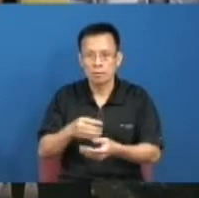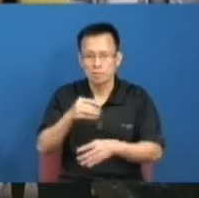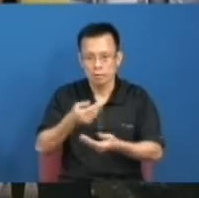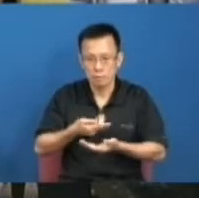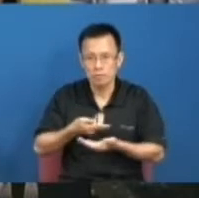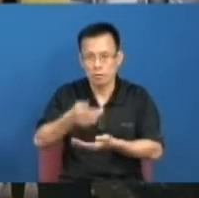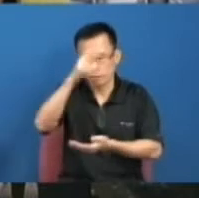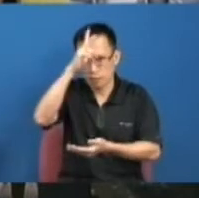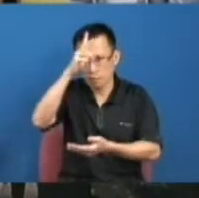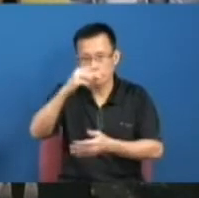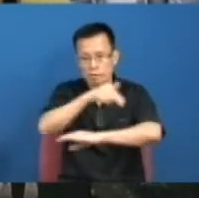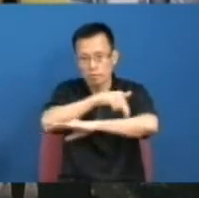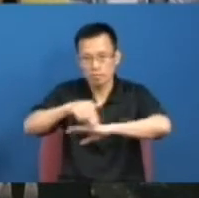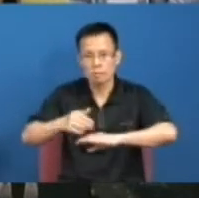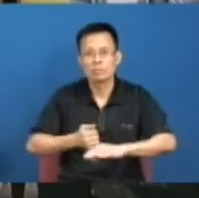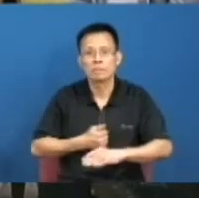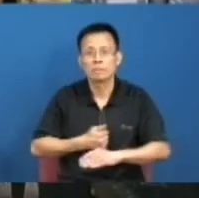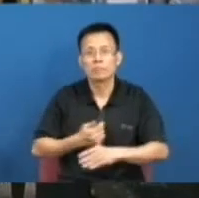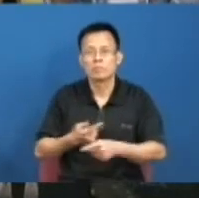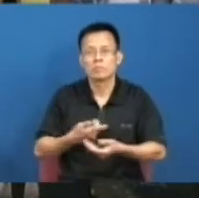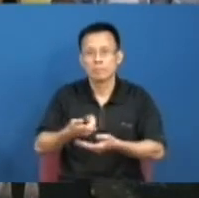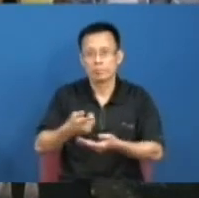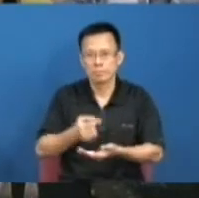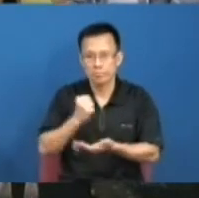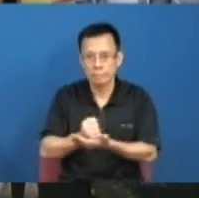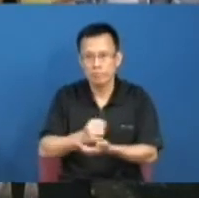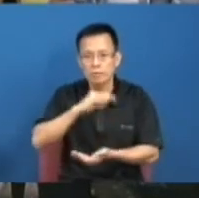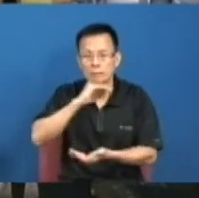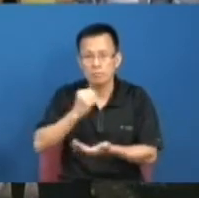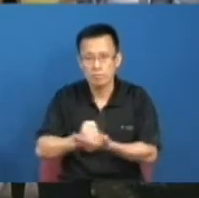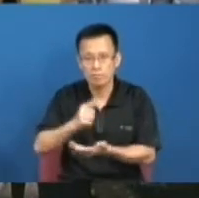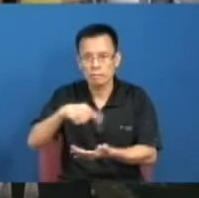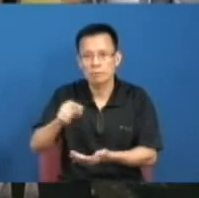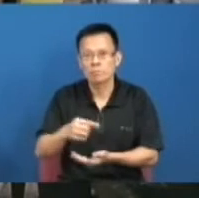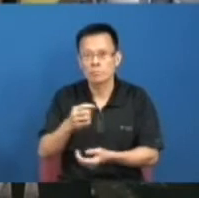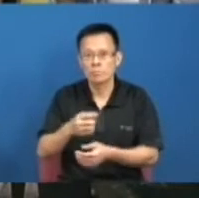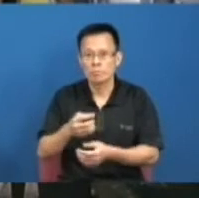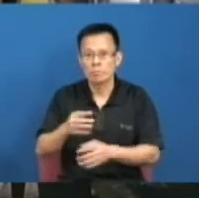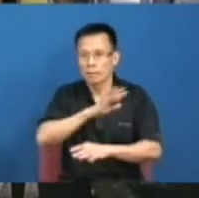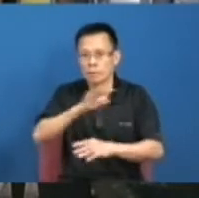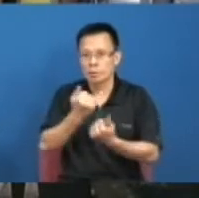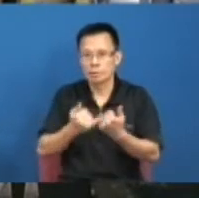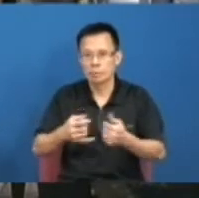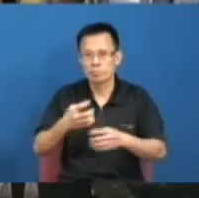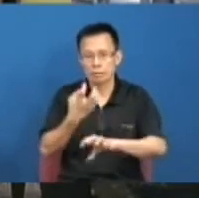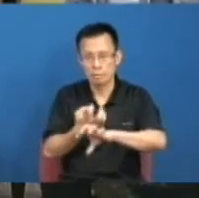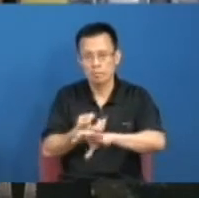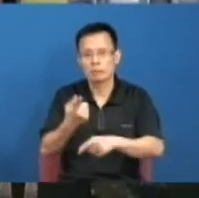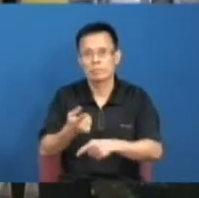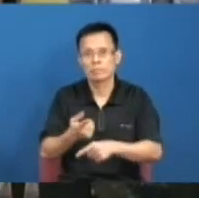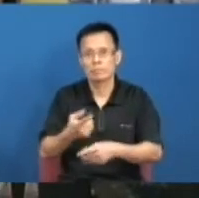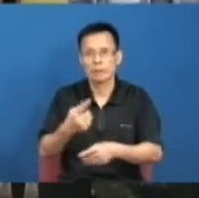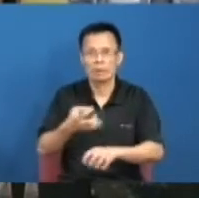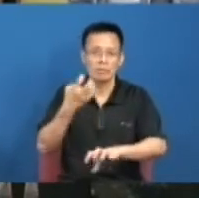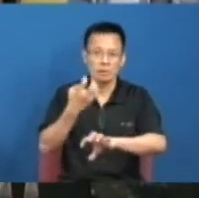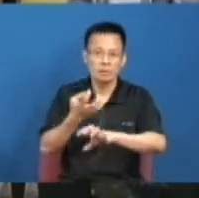咧，佢就會批你做咯。 咁你就用不鏽鋼，咁就比較 一路永日啦。 Long last 啦， 係啦，因為以前咧用石棉瓦嗰